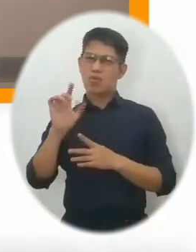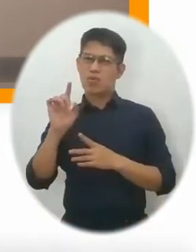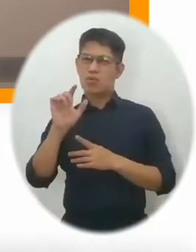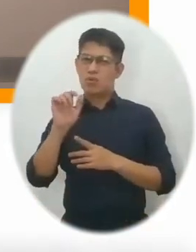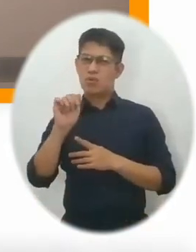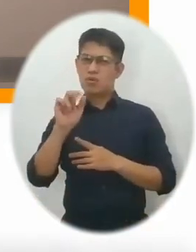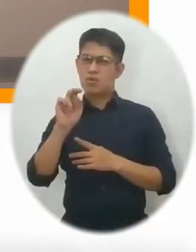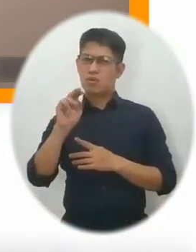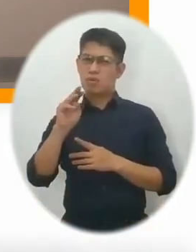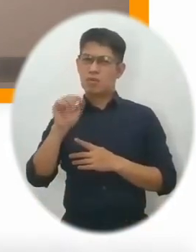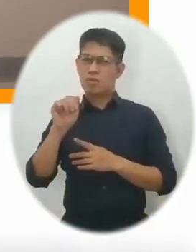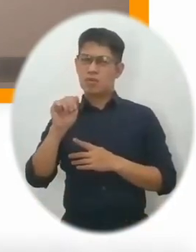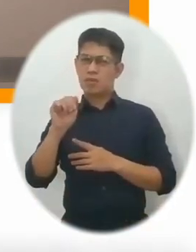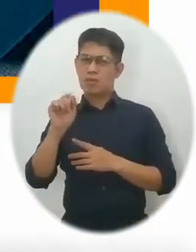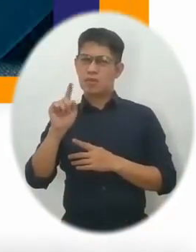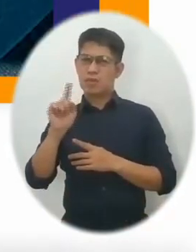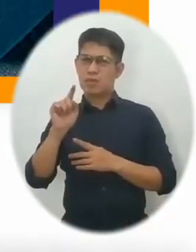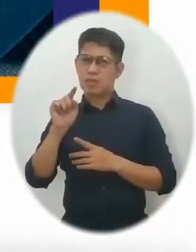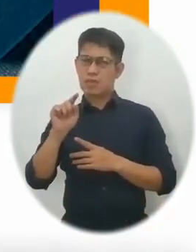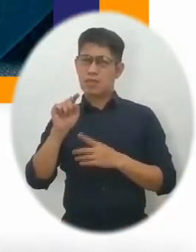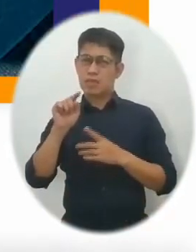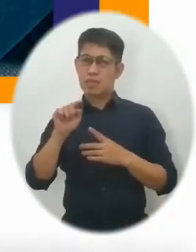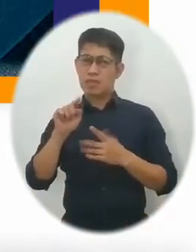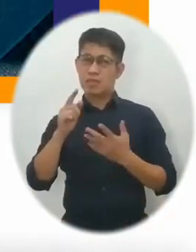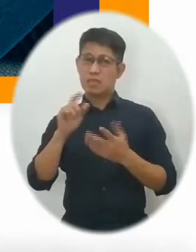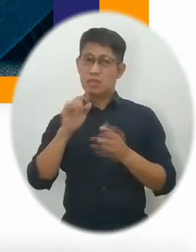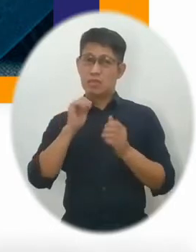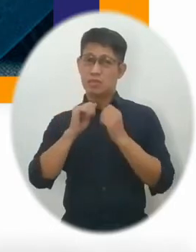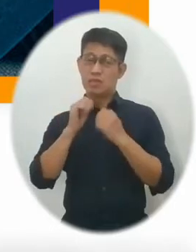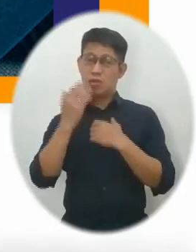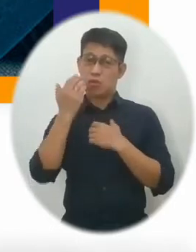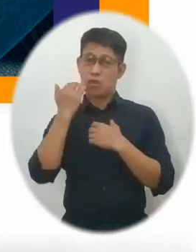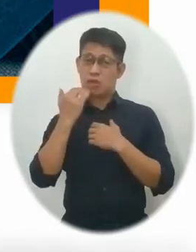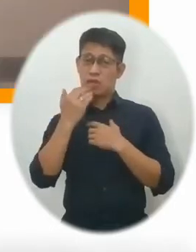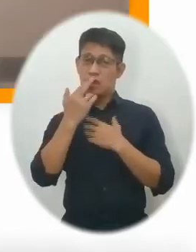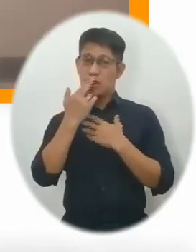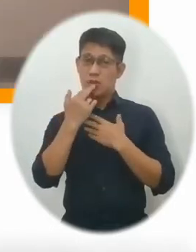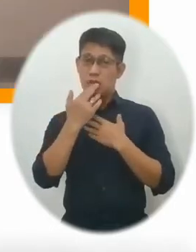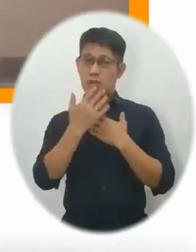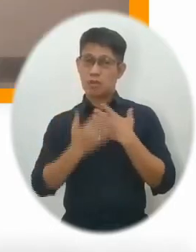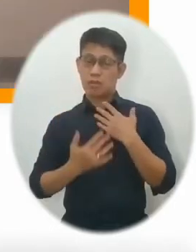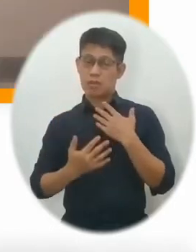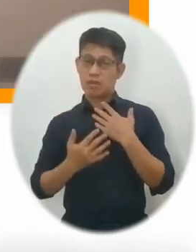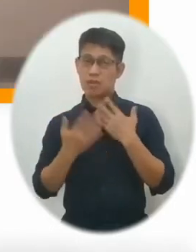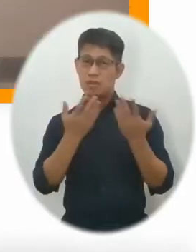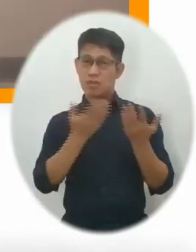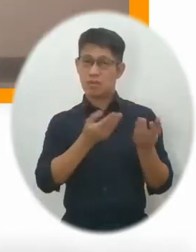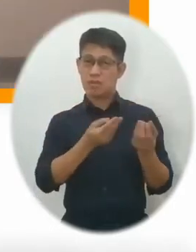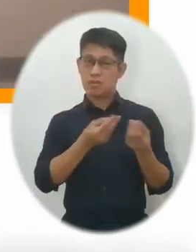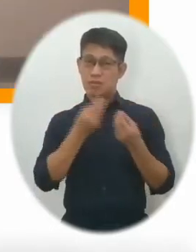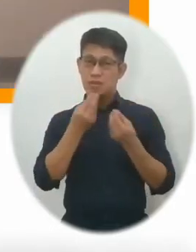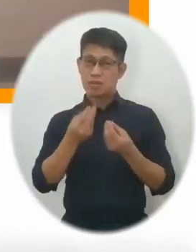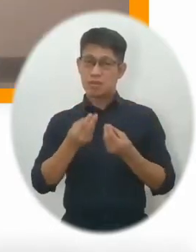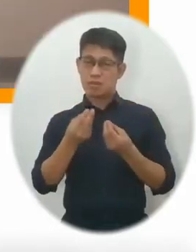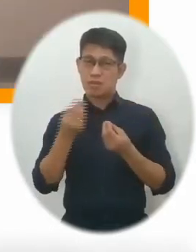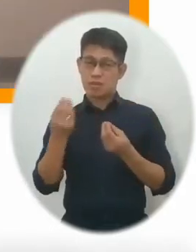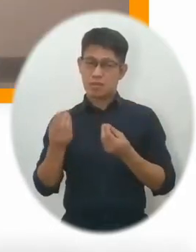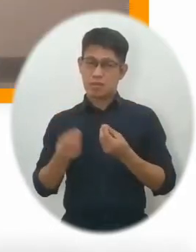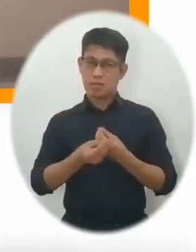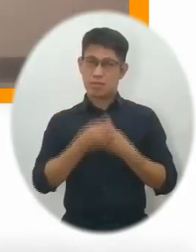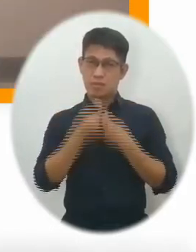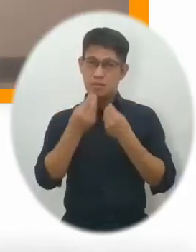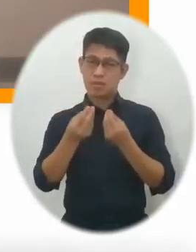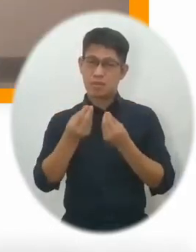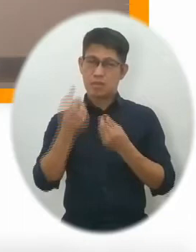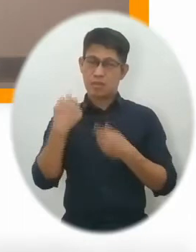Ano po ba ang anemia? Ang anemia ay kung saan walang sapat na pulang dugo na nagdadala ng oxygen